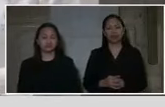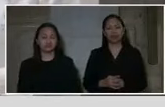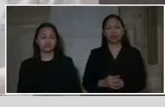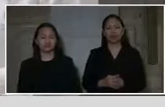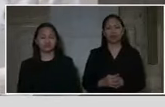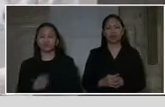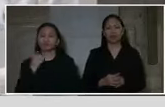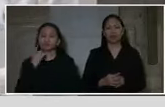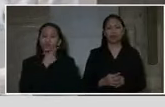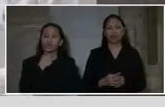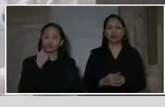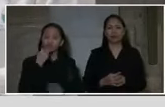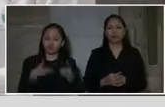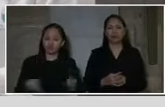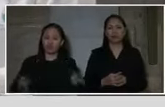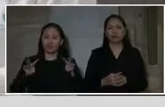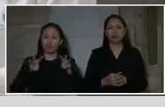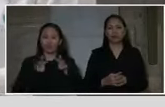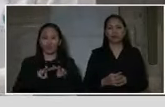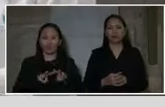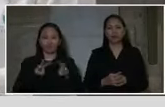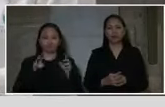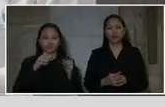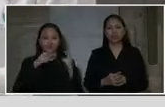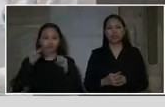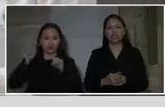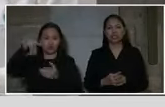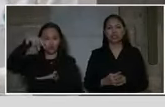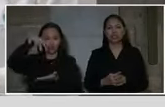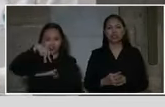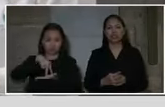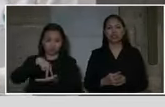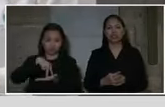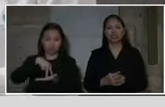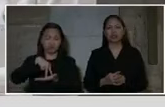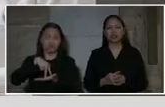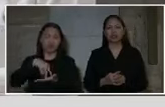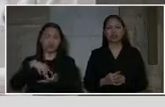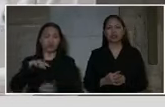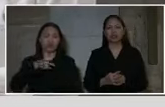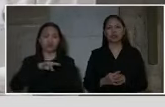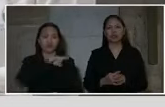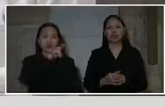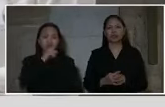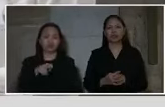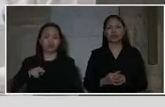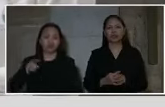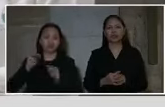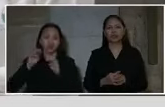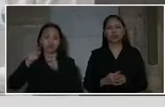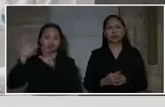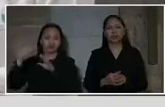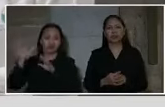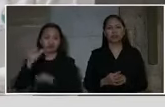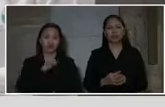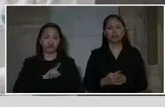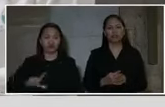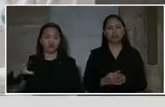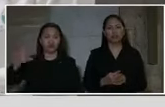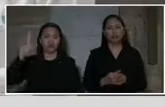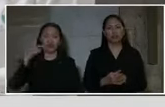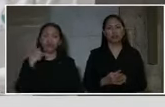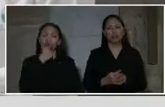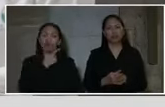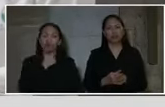Sino ang marapat umahon sa burol ng poon, sino nga